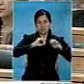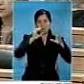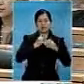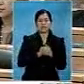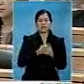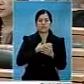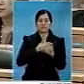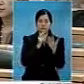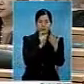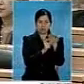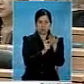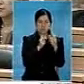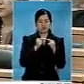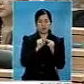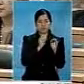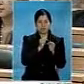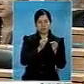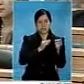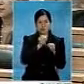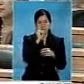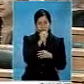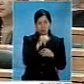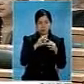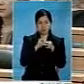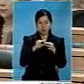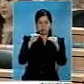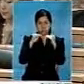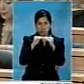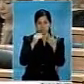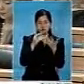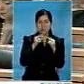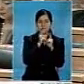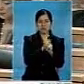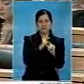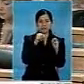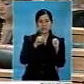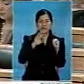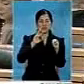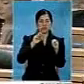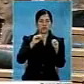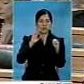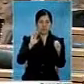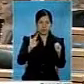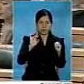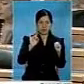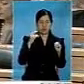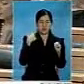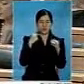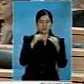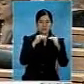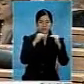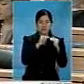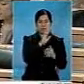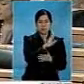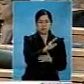เขียนให้เห็นว่าการใช้สิทธิเสรีภาพตามมาตรา68ต้องเป็นสิทธิเสรีภา